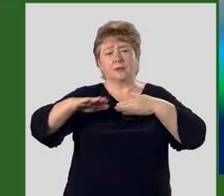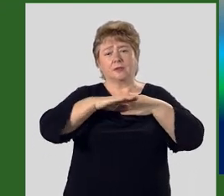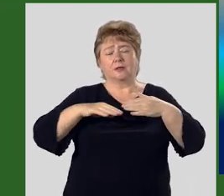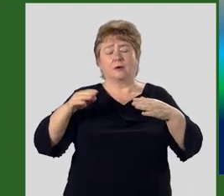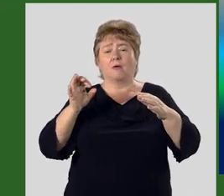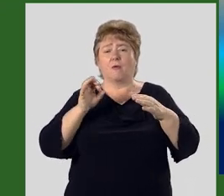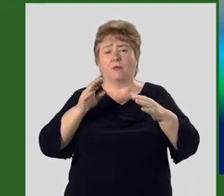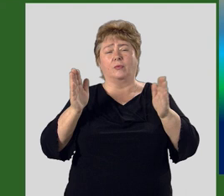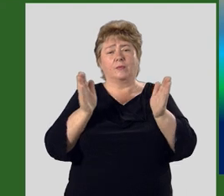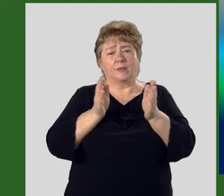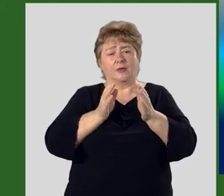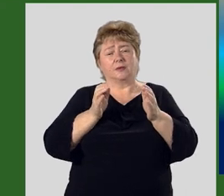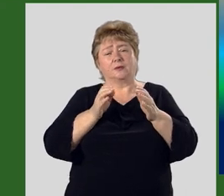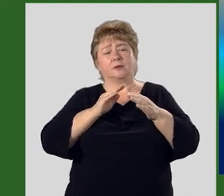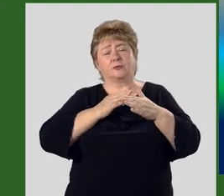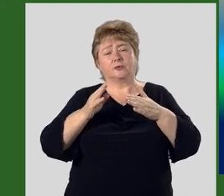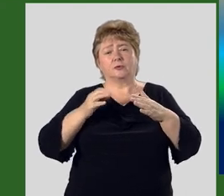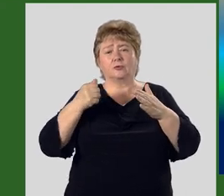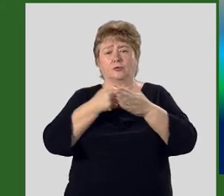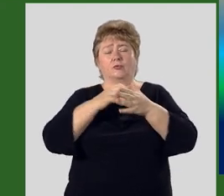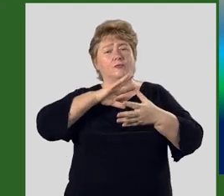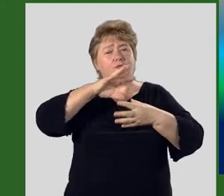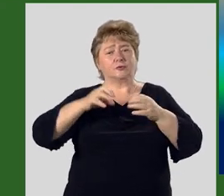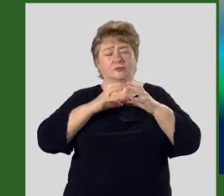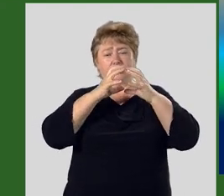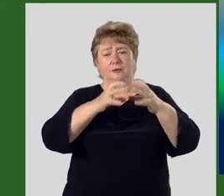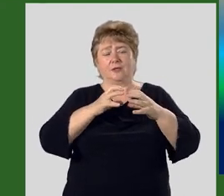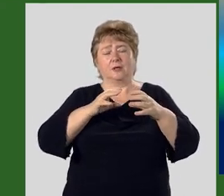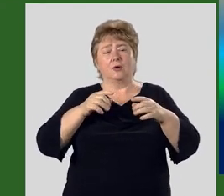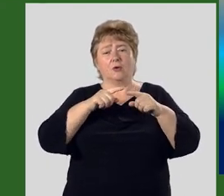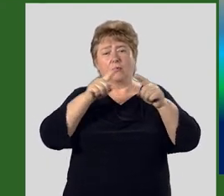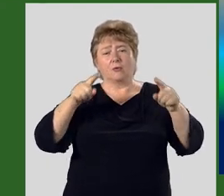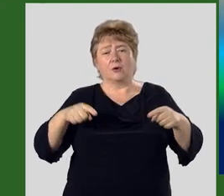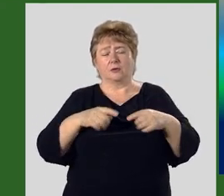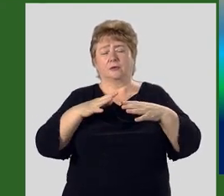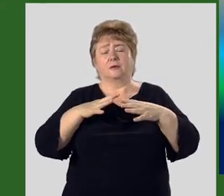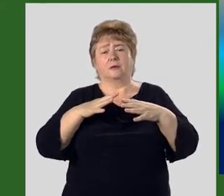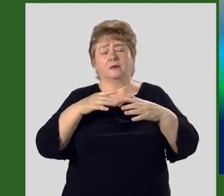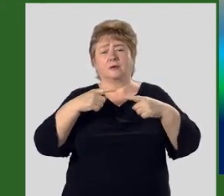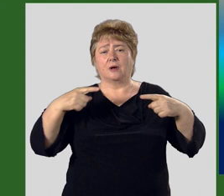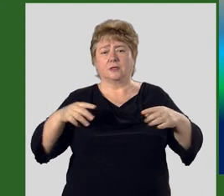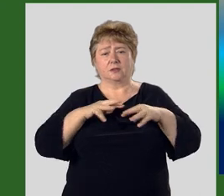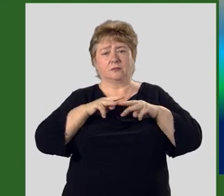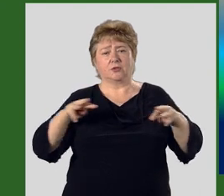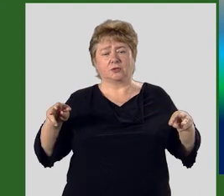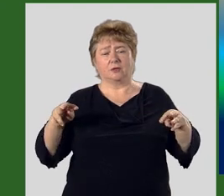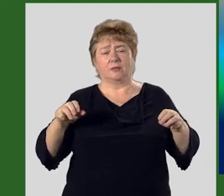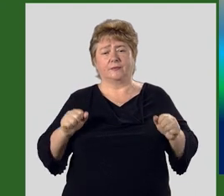от небольших участков до всего земного шара. Поэтому у карт очень разный